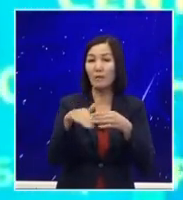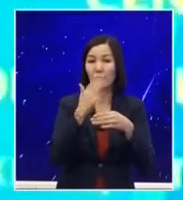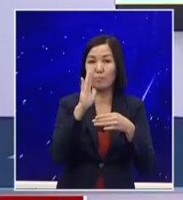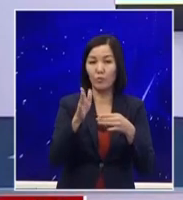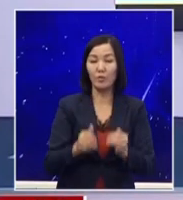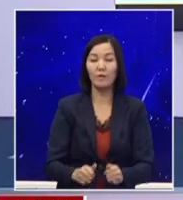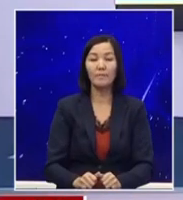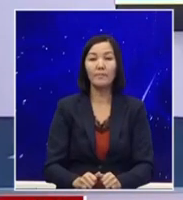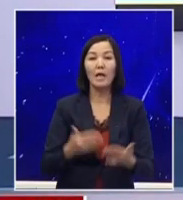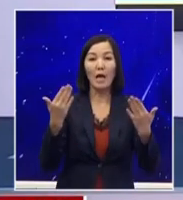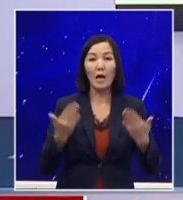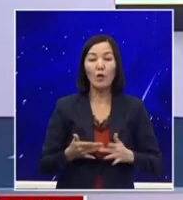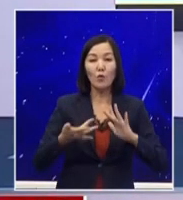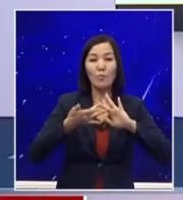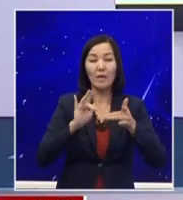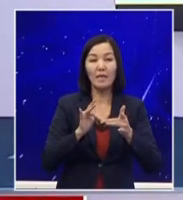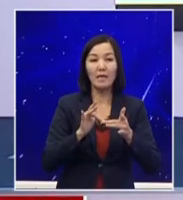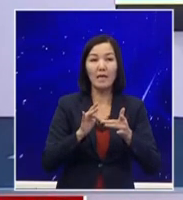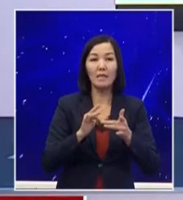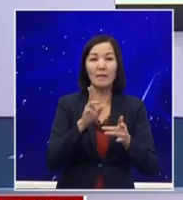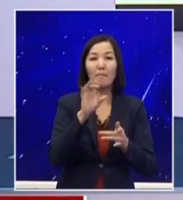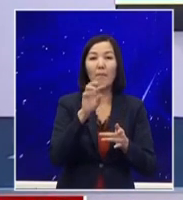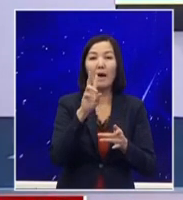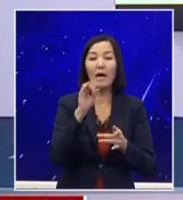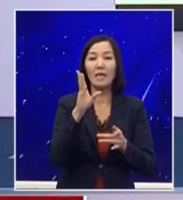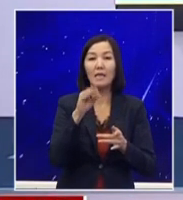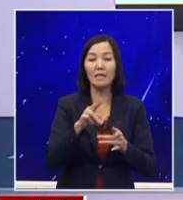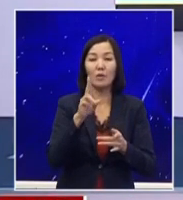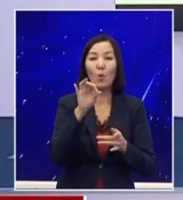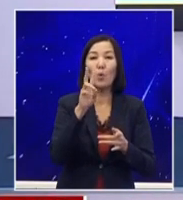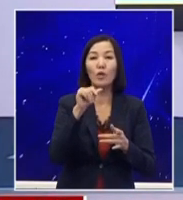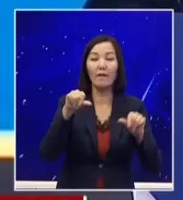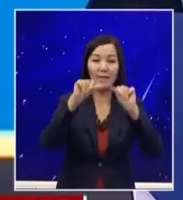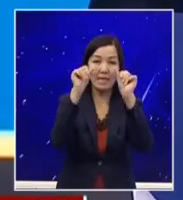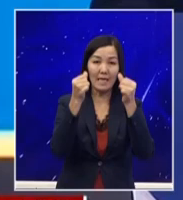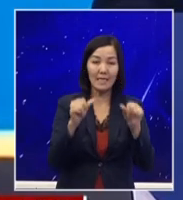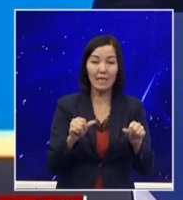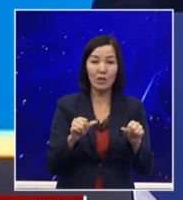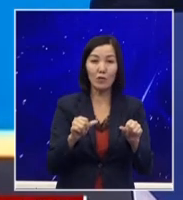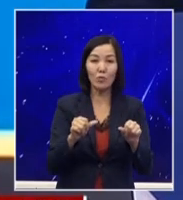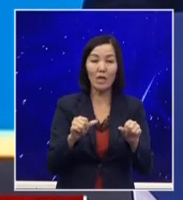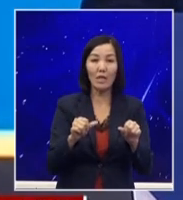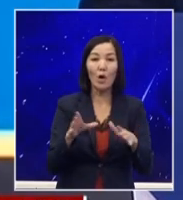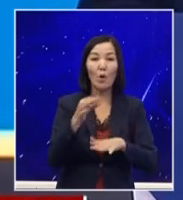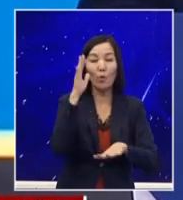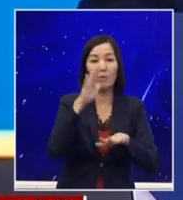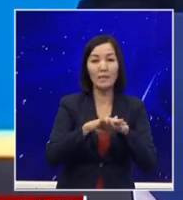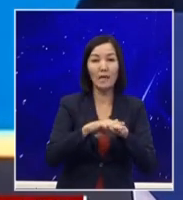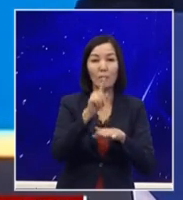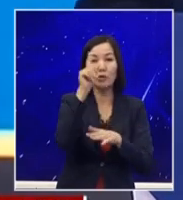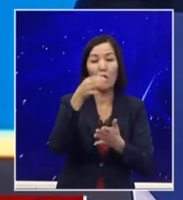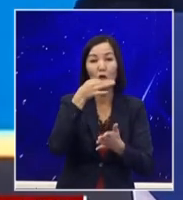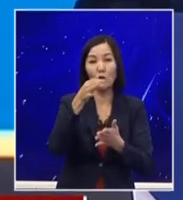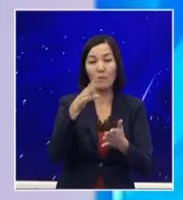боламыз. Әлеуметтік желіде шуы басылмаған Бақанас ауылындағы Дінмұхамед Қонаевтың ескерткіші туралы да Амандық Аппасұлы